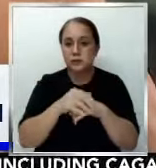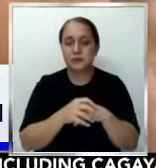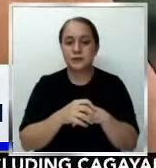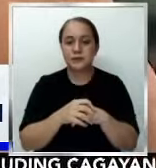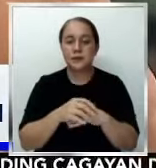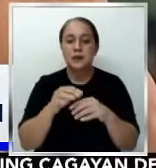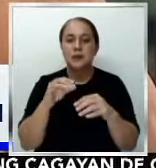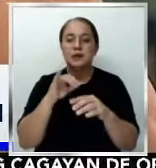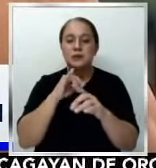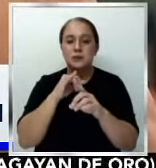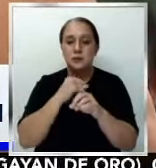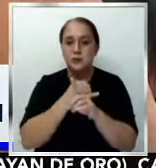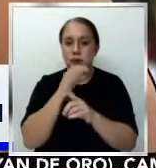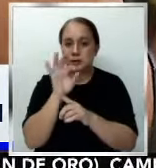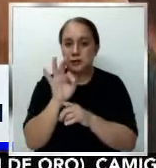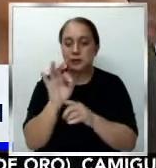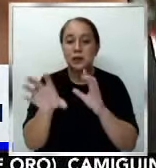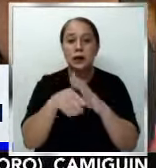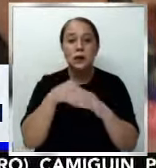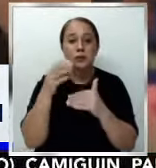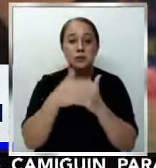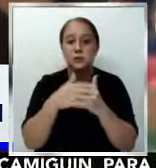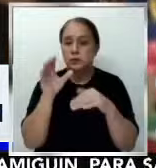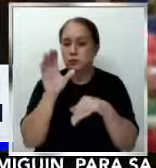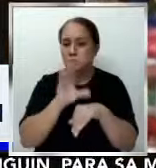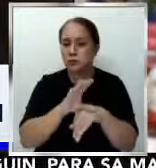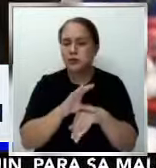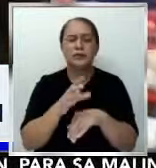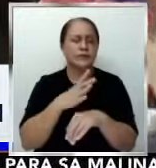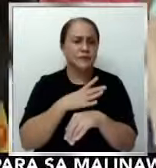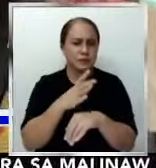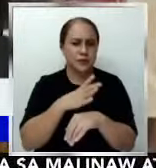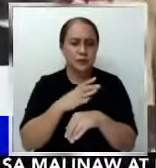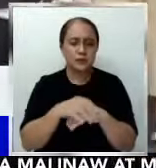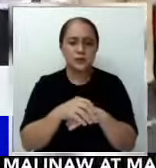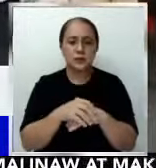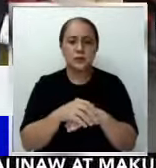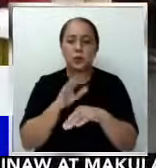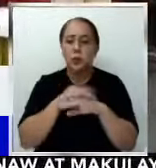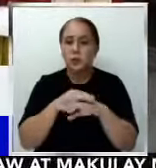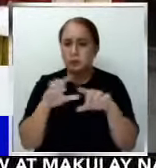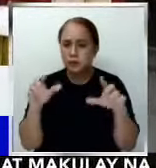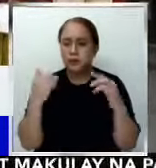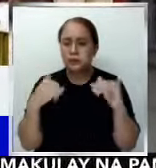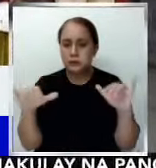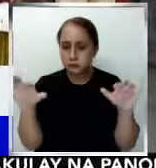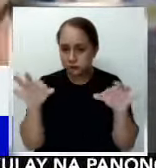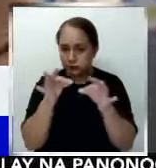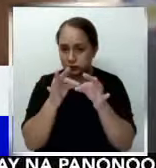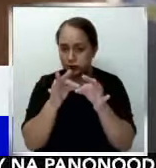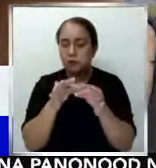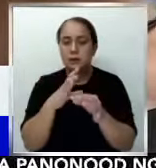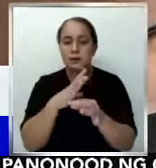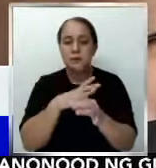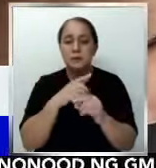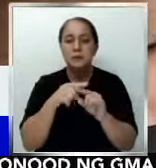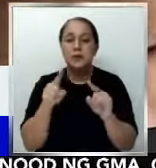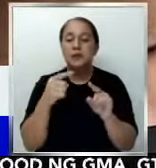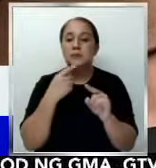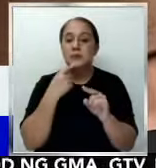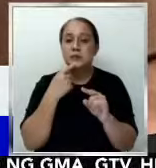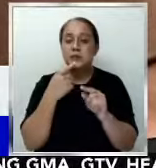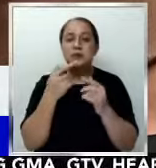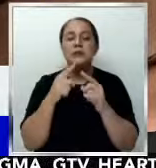9. Kahit sa labas lang daw ng simbahan, okay na. Nag-online mass pa rin po ako pero yung sabi nga po, iba talaga